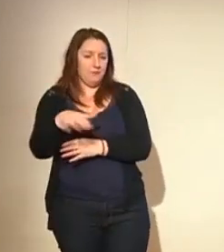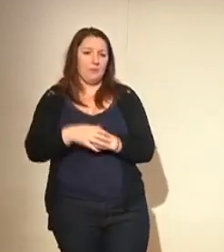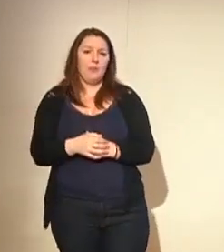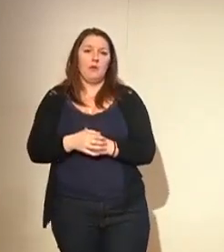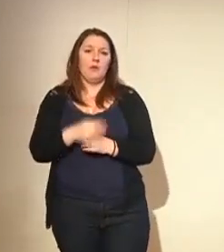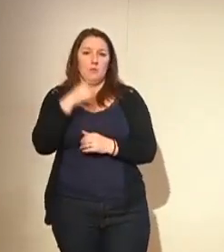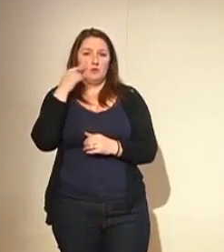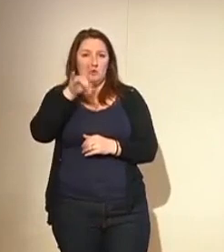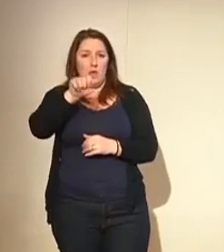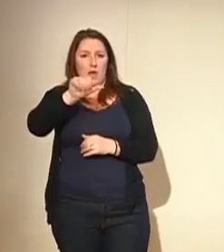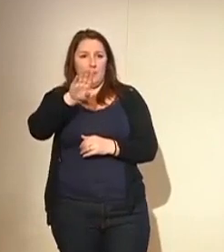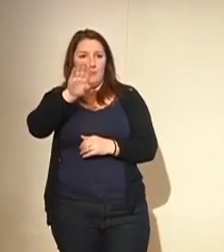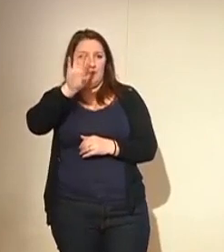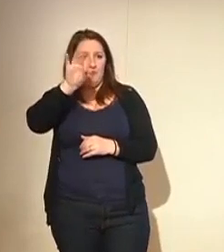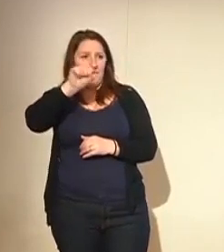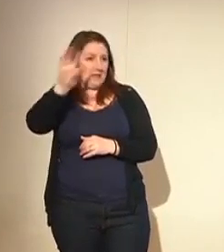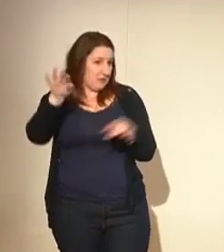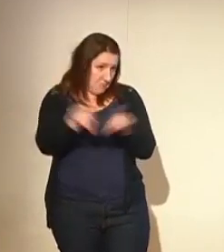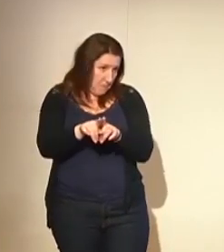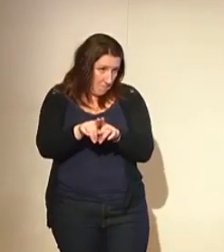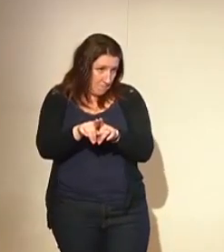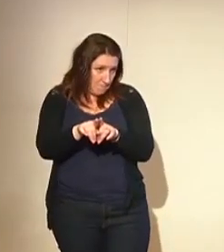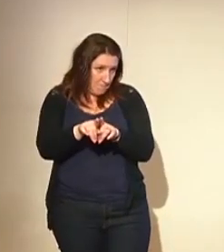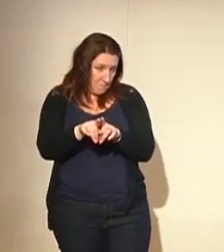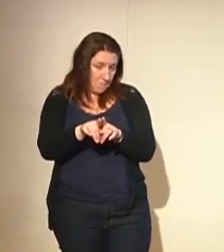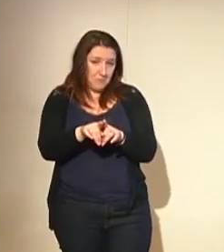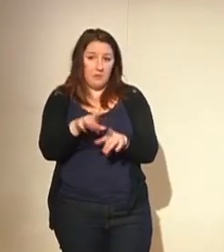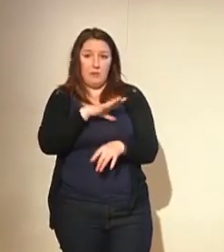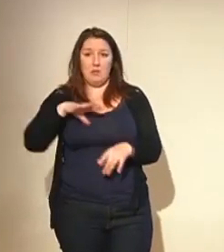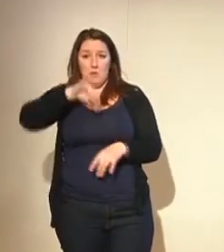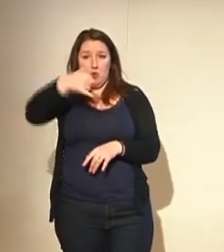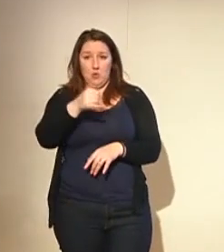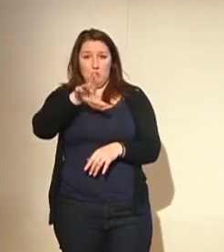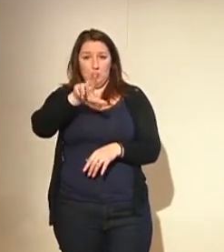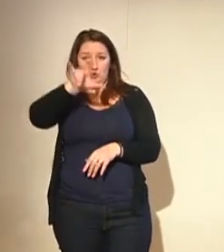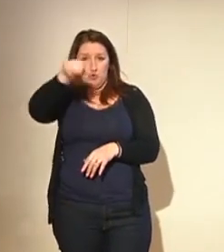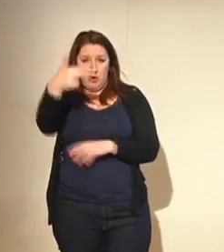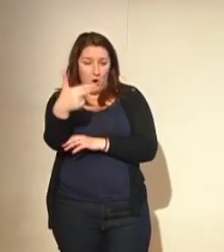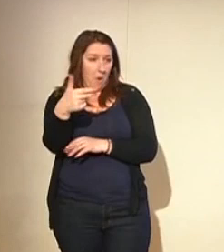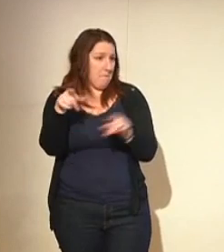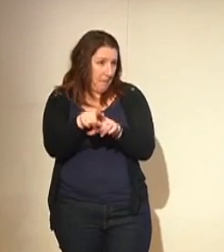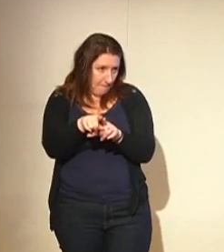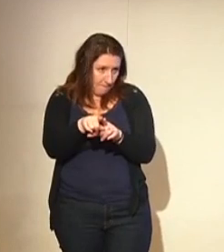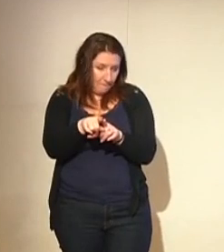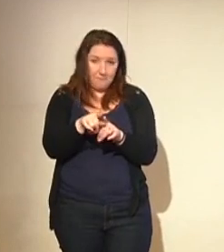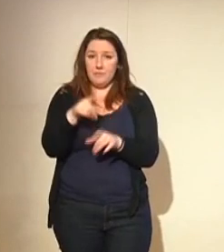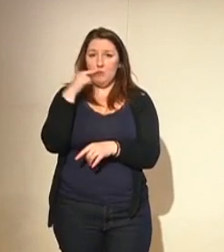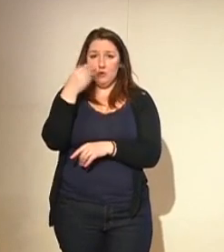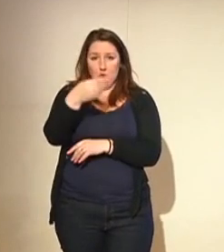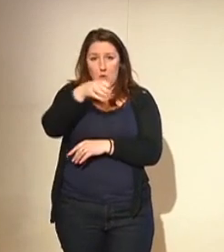monsieur apfast même vote madame Julian même vote monsieur